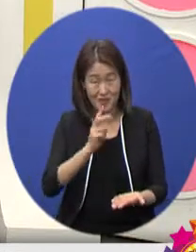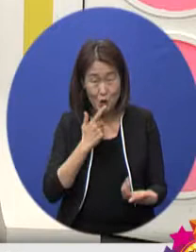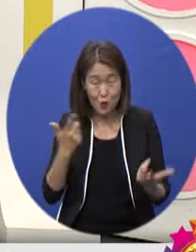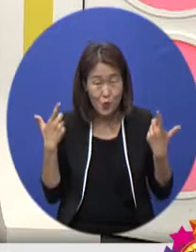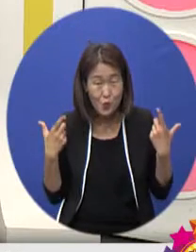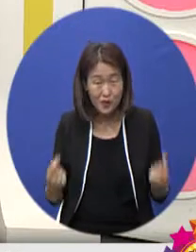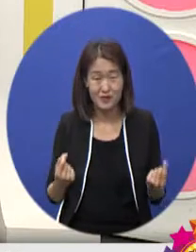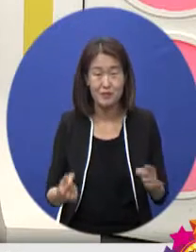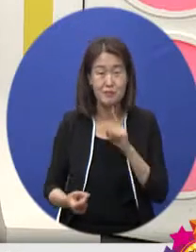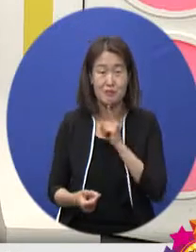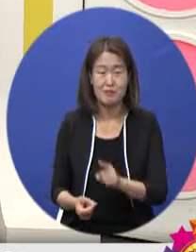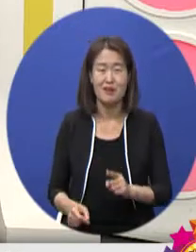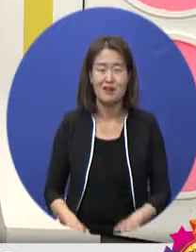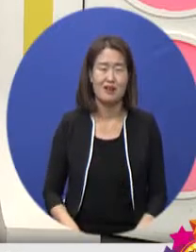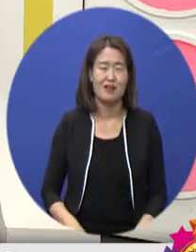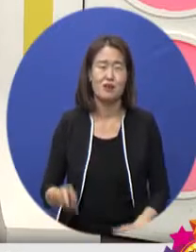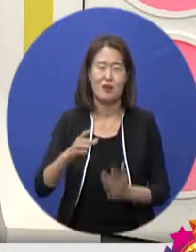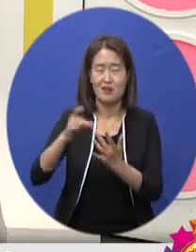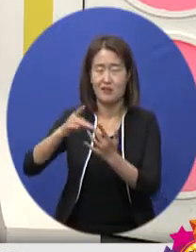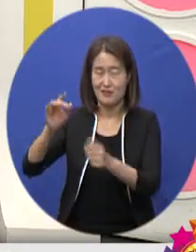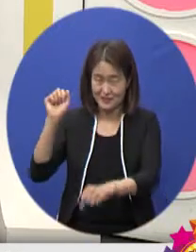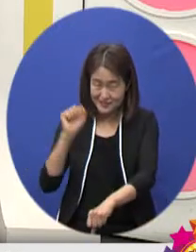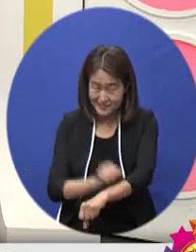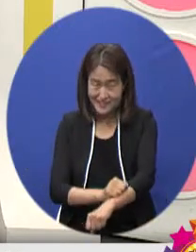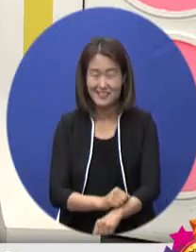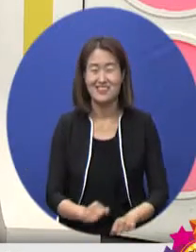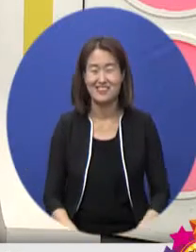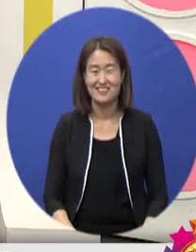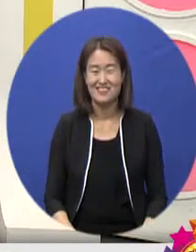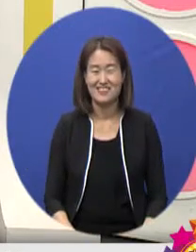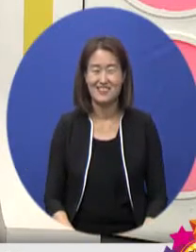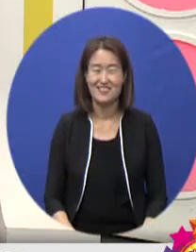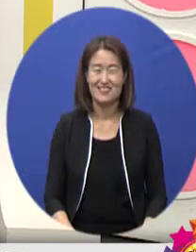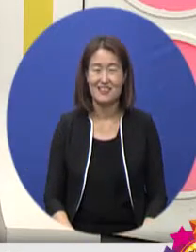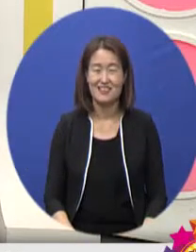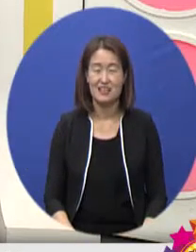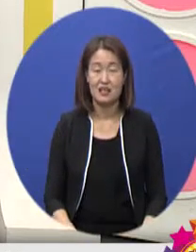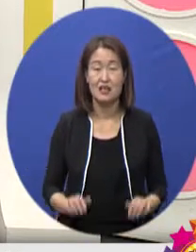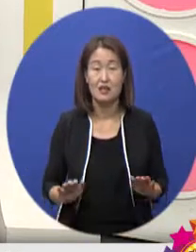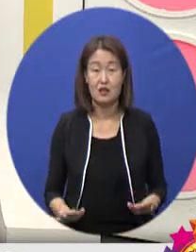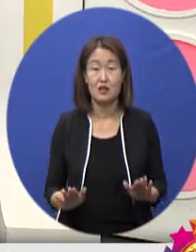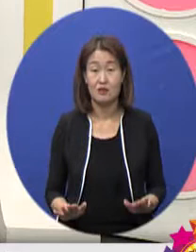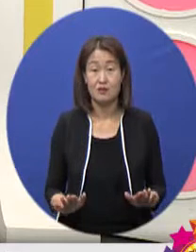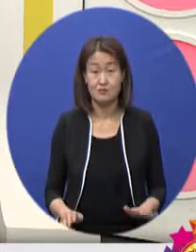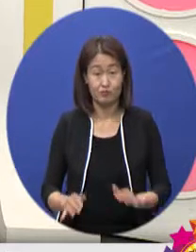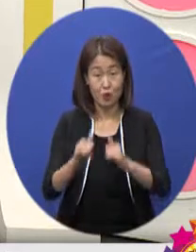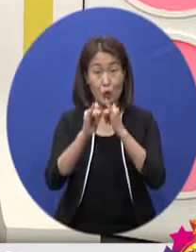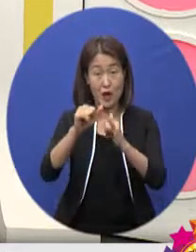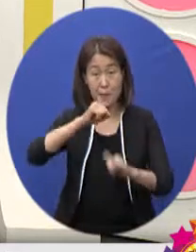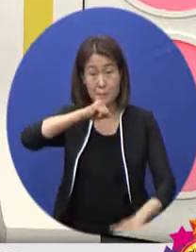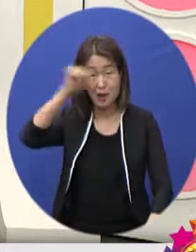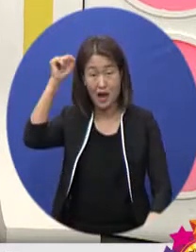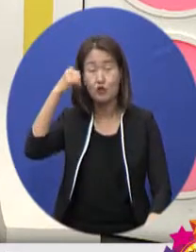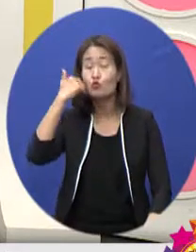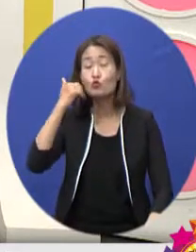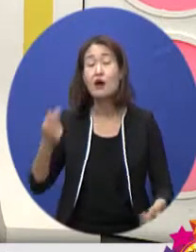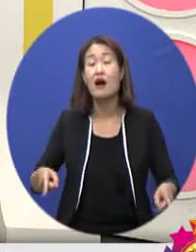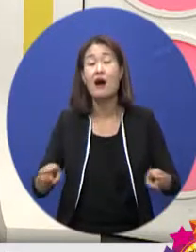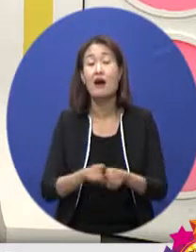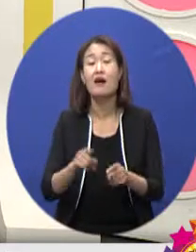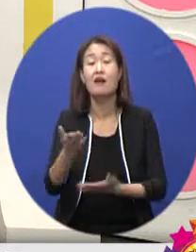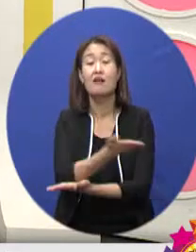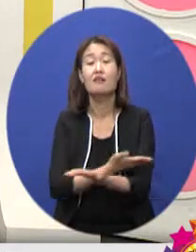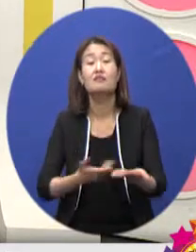네. 네, 곡목도 이렇게 잘 선택하신 것 같아요. 네. 자, 오늘의 이 수상 소감을 어느 분과 함께